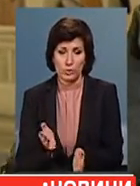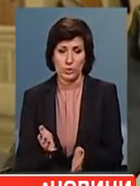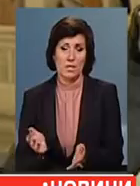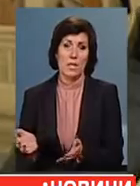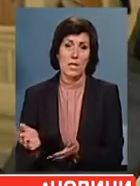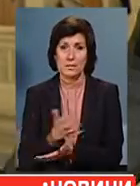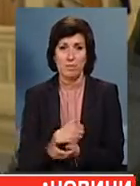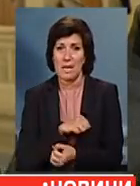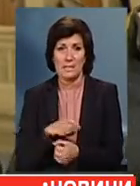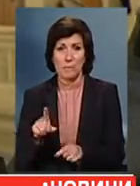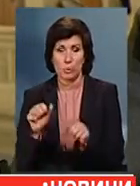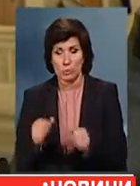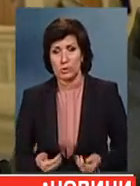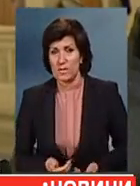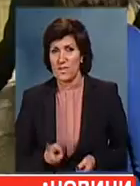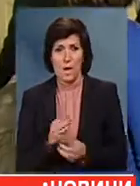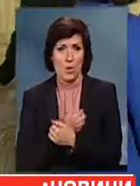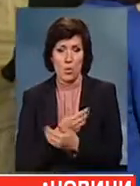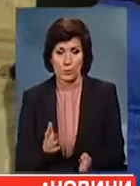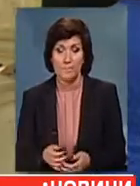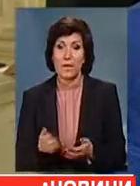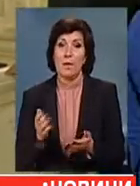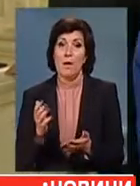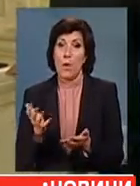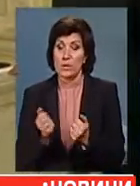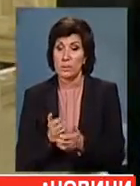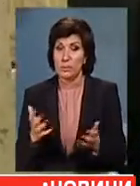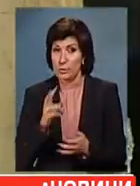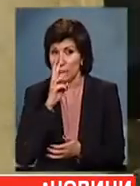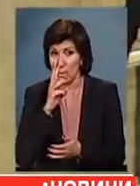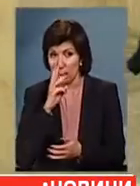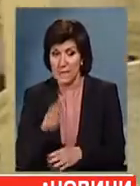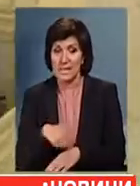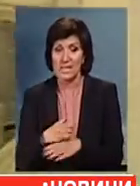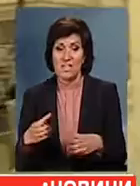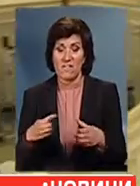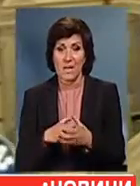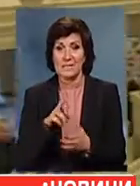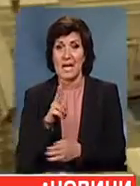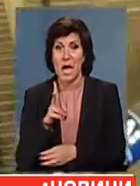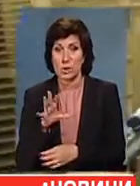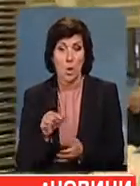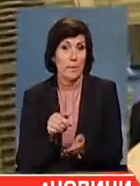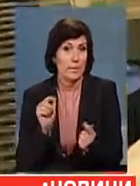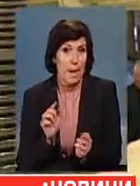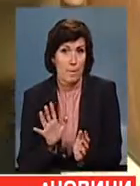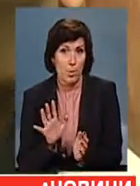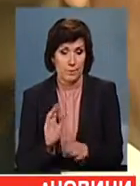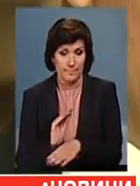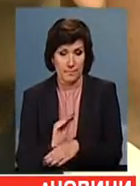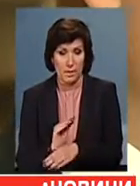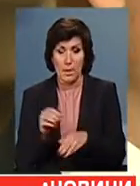збирай сам, що зможеш, і живи як хочеш. Отримувати більшу зарплату лідер фракції Радикальної партії Олег Ляшко не проти, але